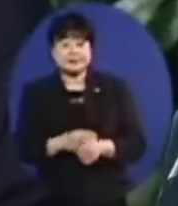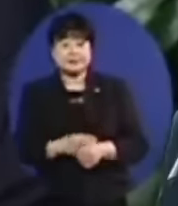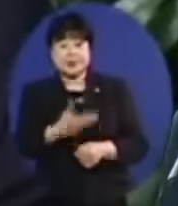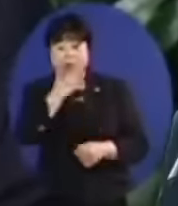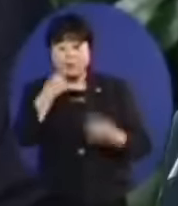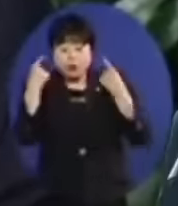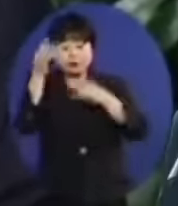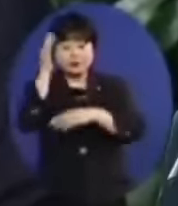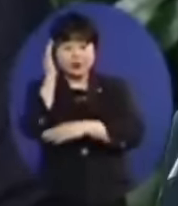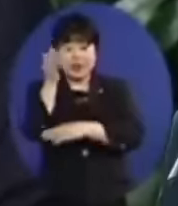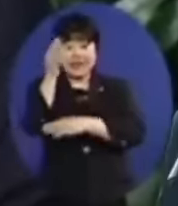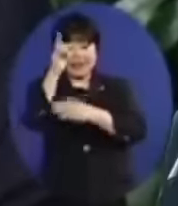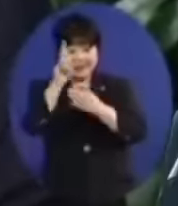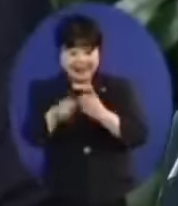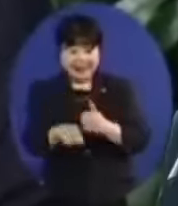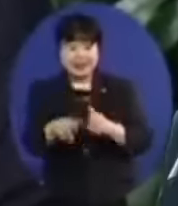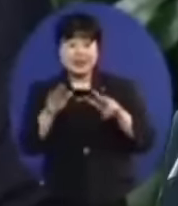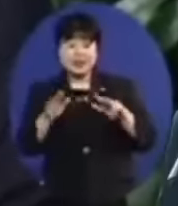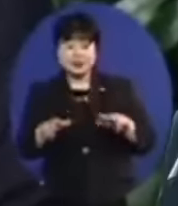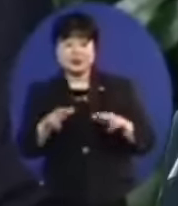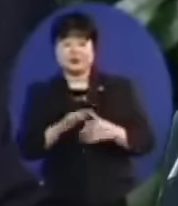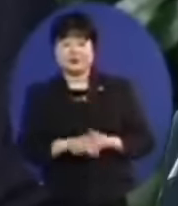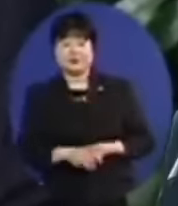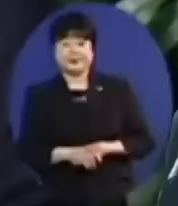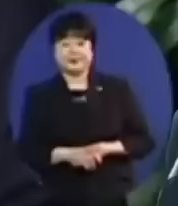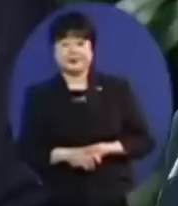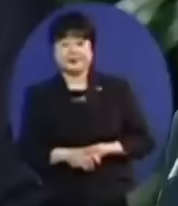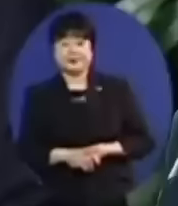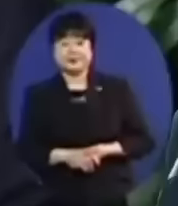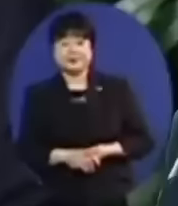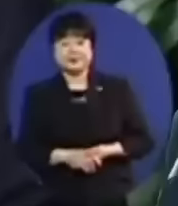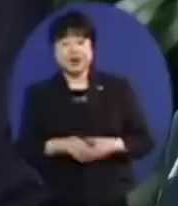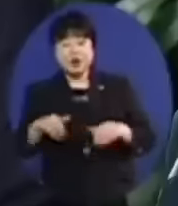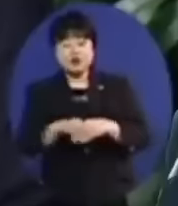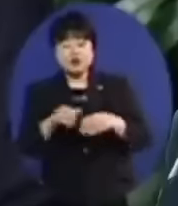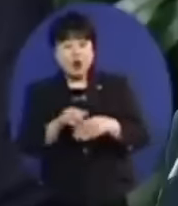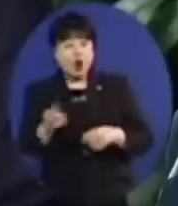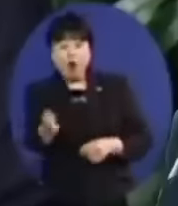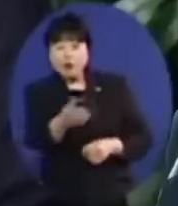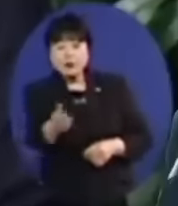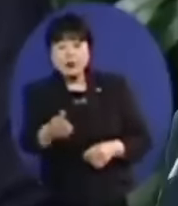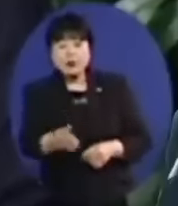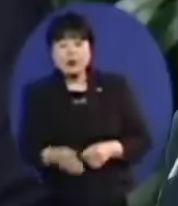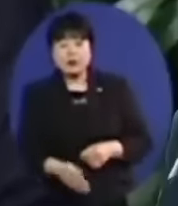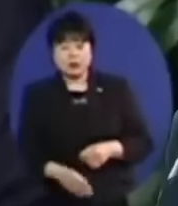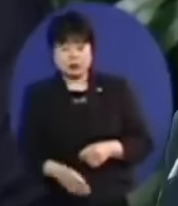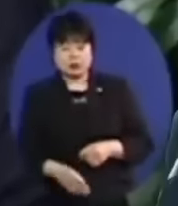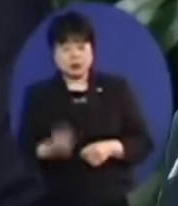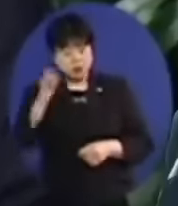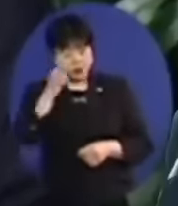복음을 전할 때는 요사회와 같이 문명한 시대가 아닌 미개한 시대였었습니다.